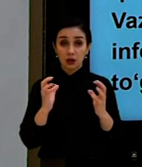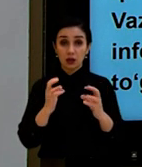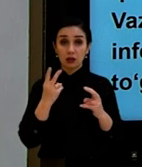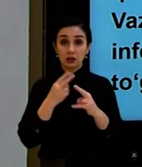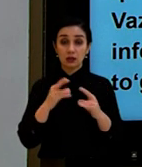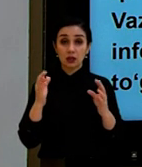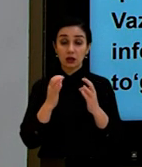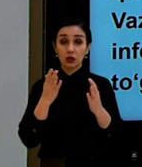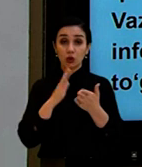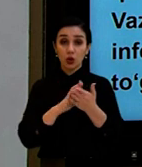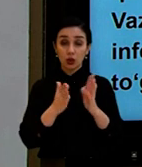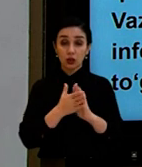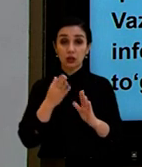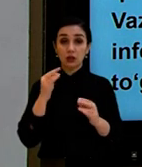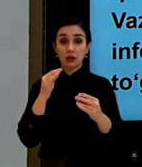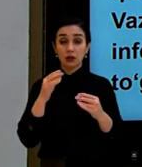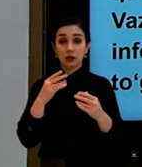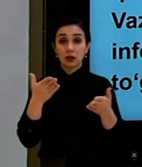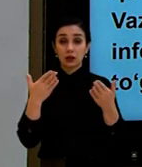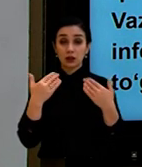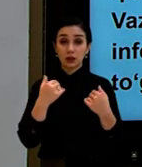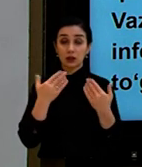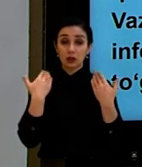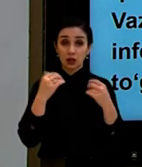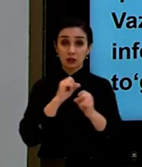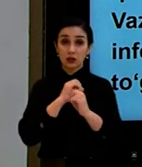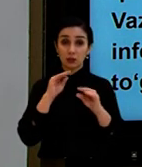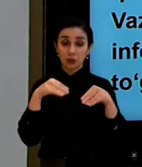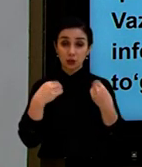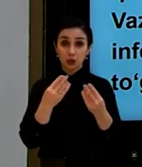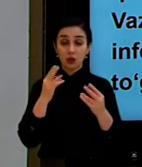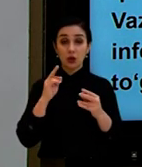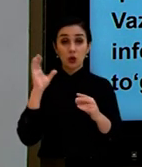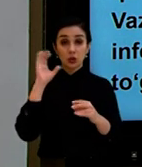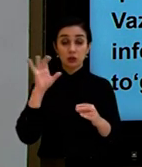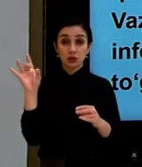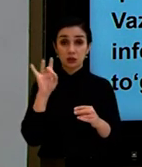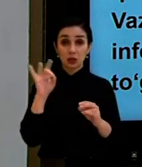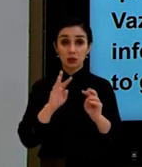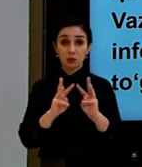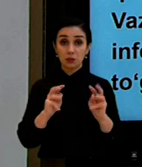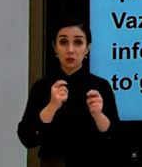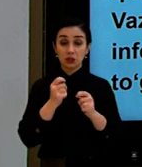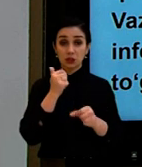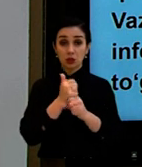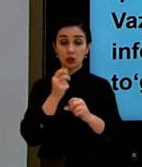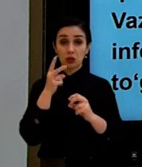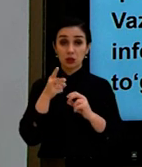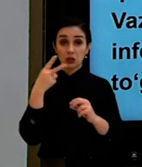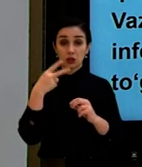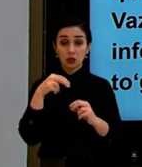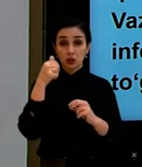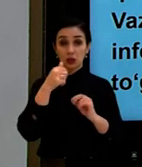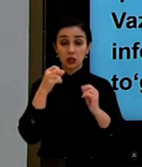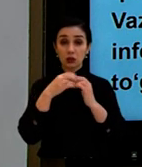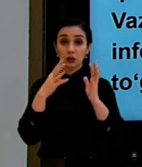berish, ayrim xodimlarning mehnat shartlarini o'zgartirish haqida. O'zbekiston Respublikasi Prezidentining 2020